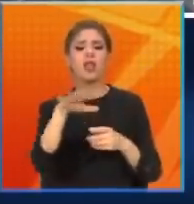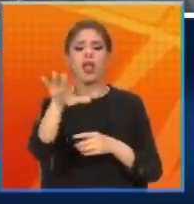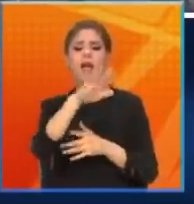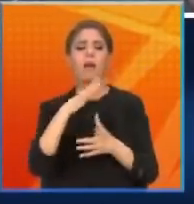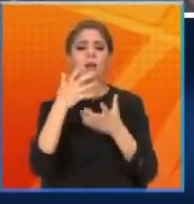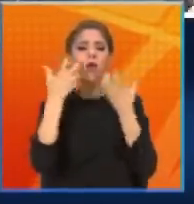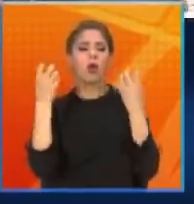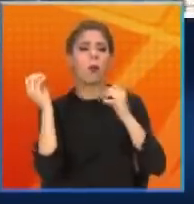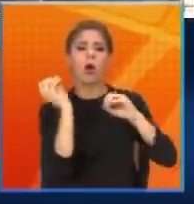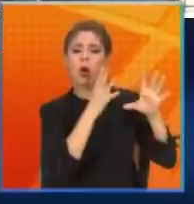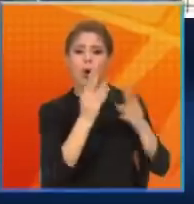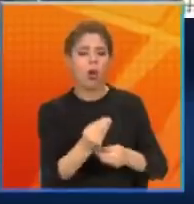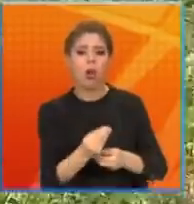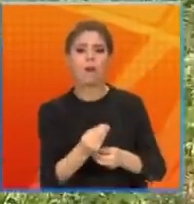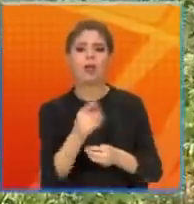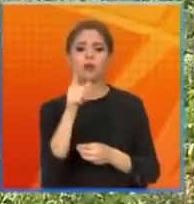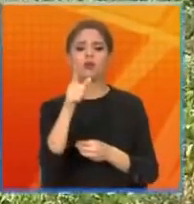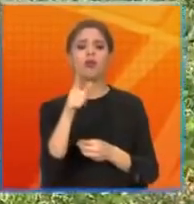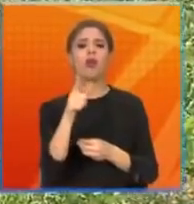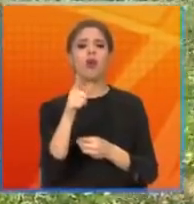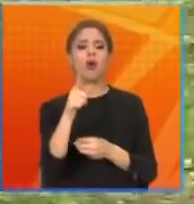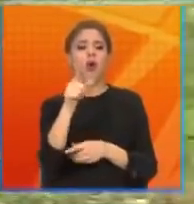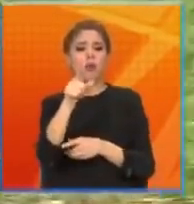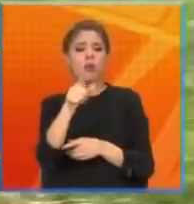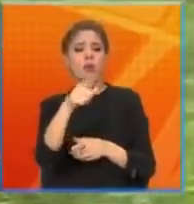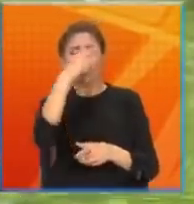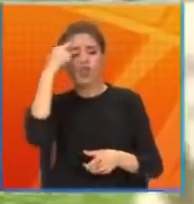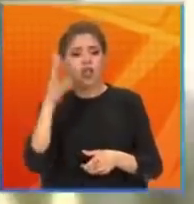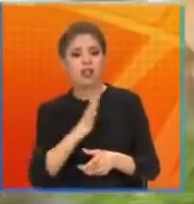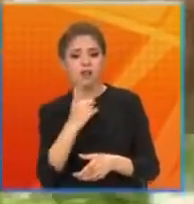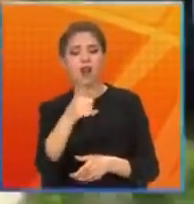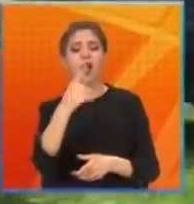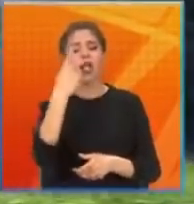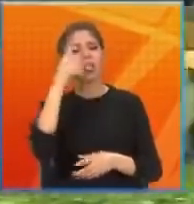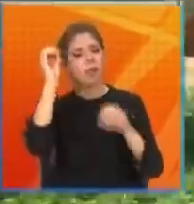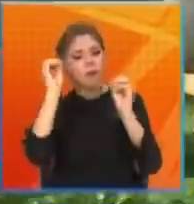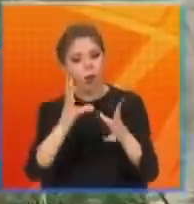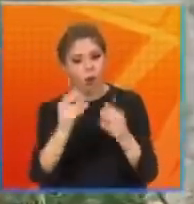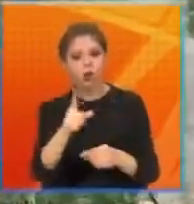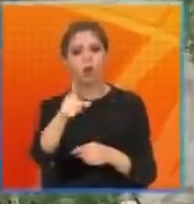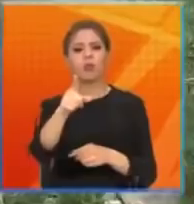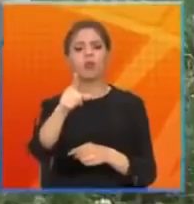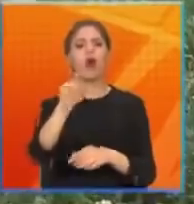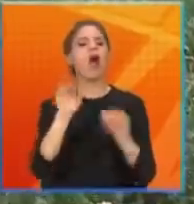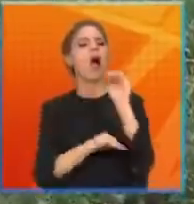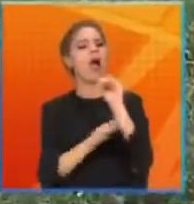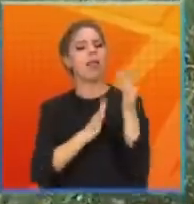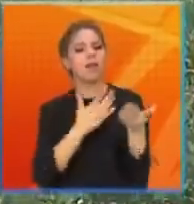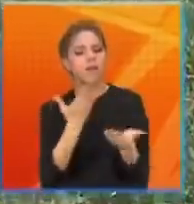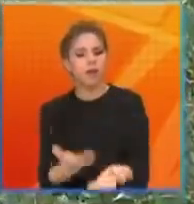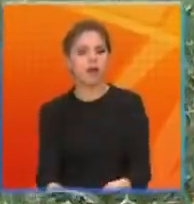ırk hani özellikleri olarak kurda benzeyen vardı. Onlar şanslı olanlardı. Terk edilmiş de olsalar en azından